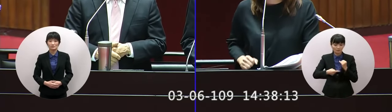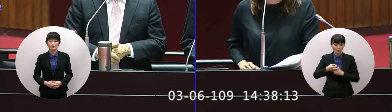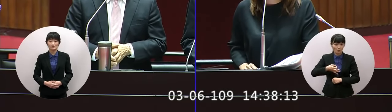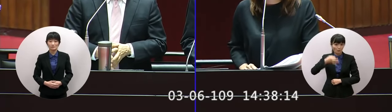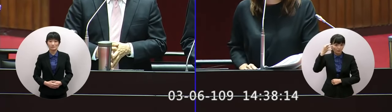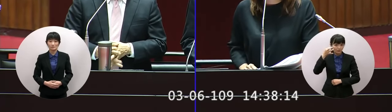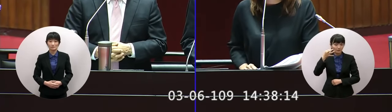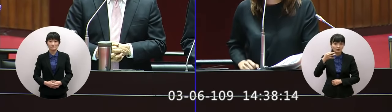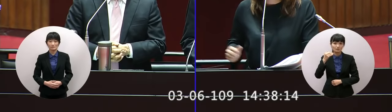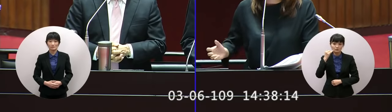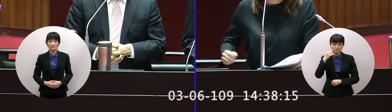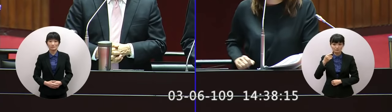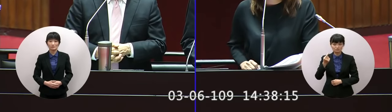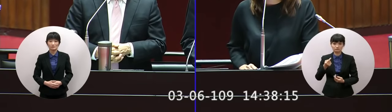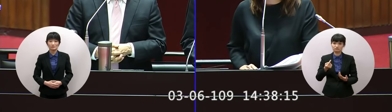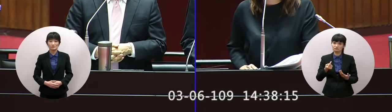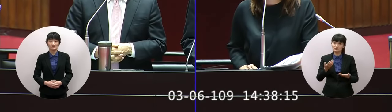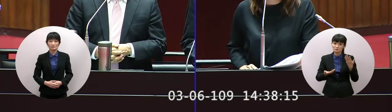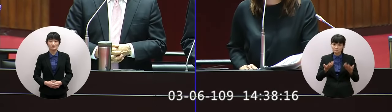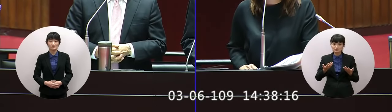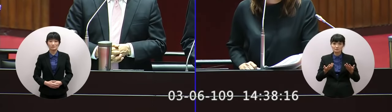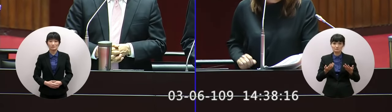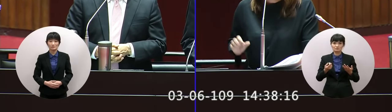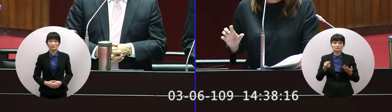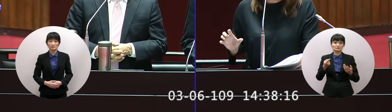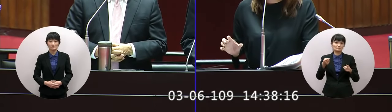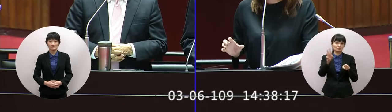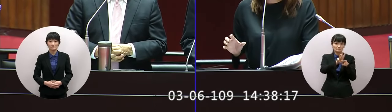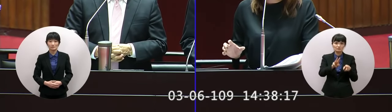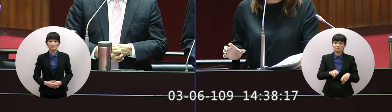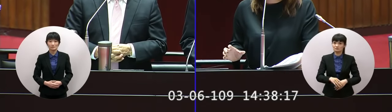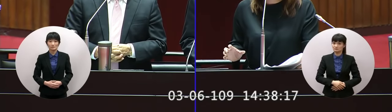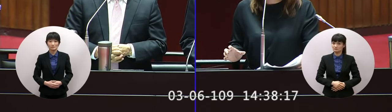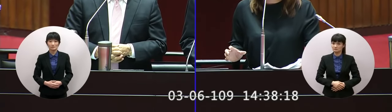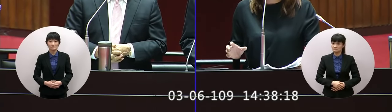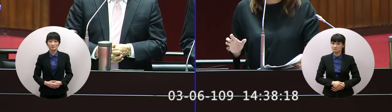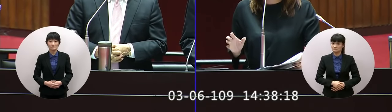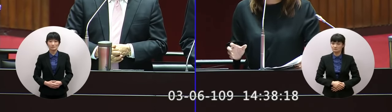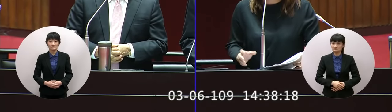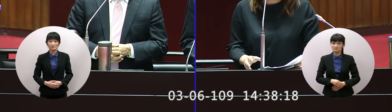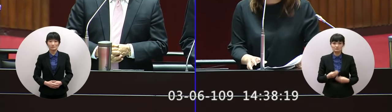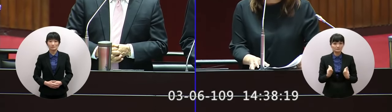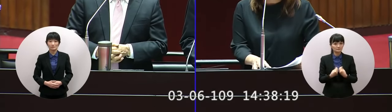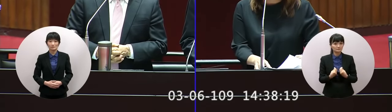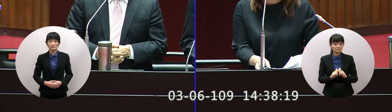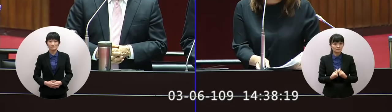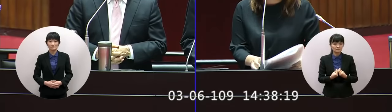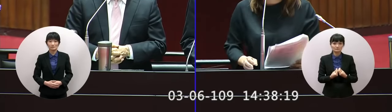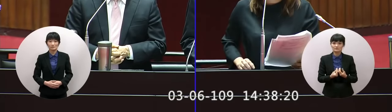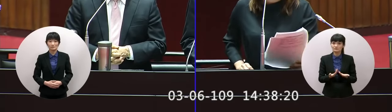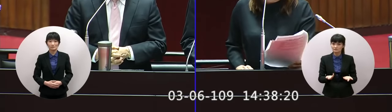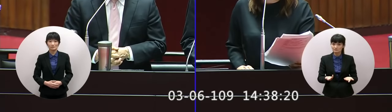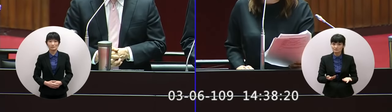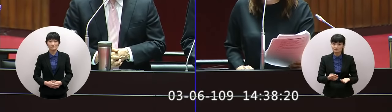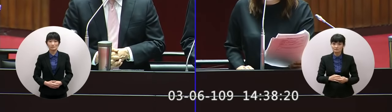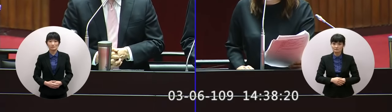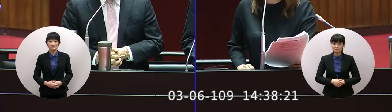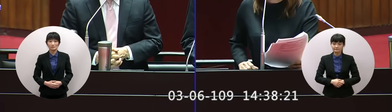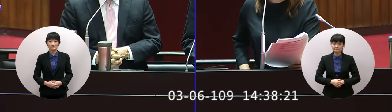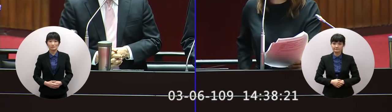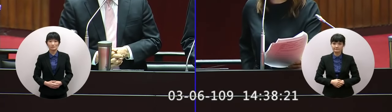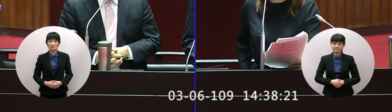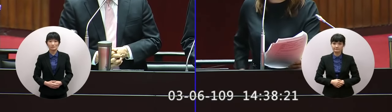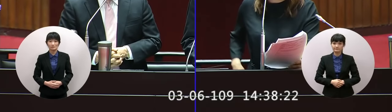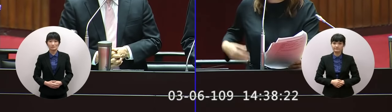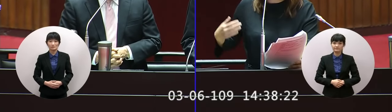它都可以买3片了，进口的都可以买3片了，这样子的差异性我们要怎么样去维持？这个部